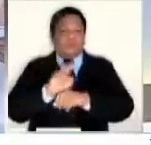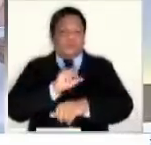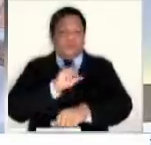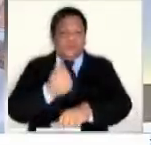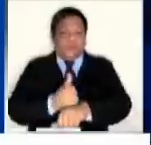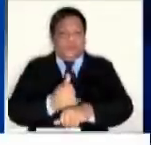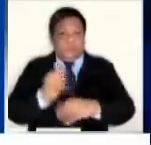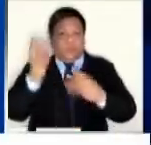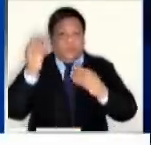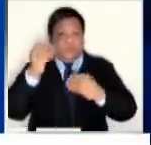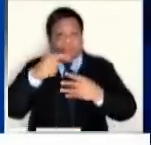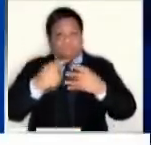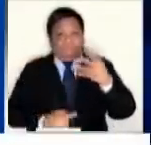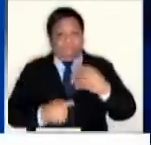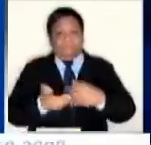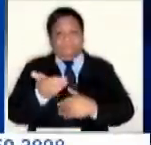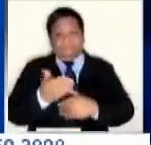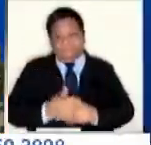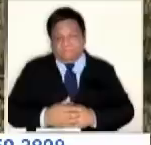Cruz.